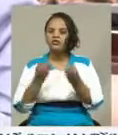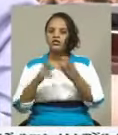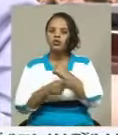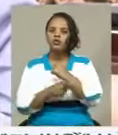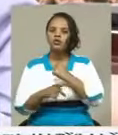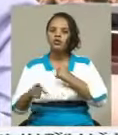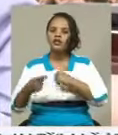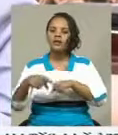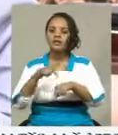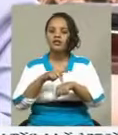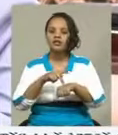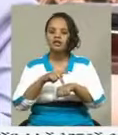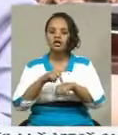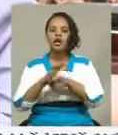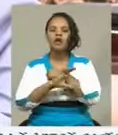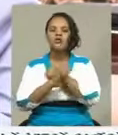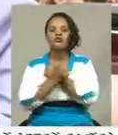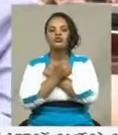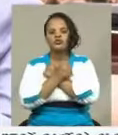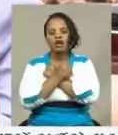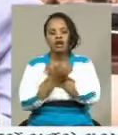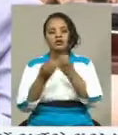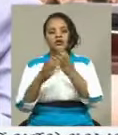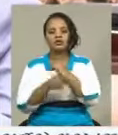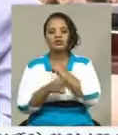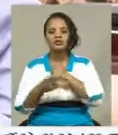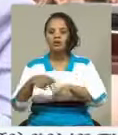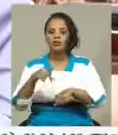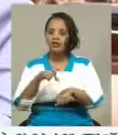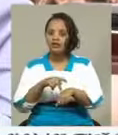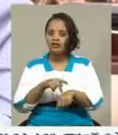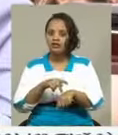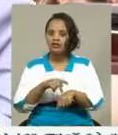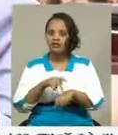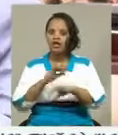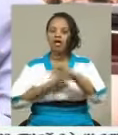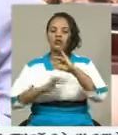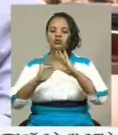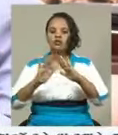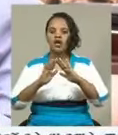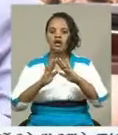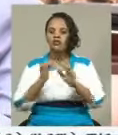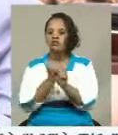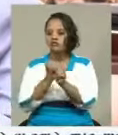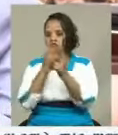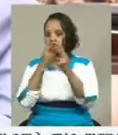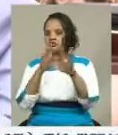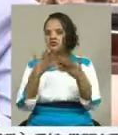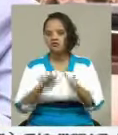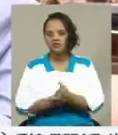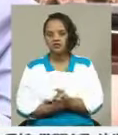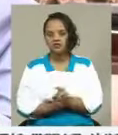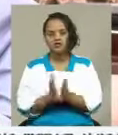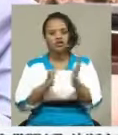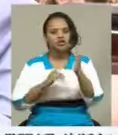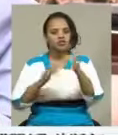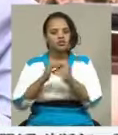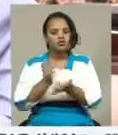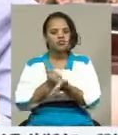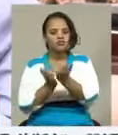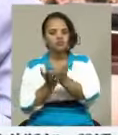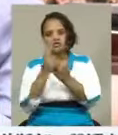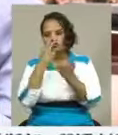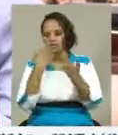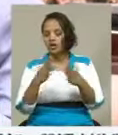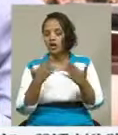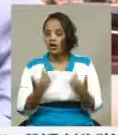ፓርቲ አገሩን ይወዳል። አብዛኛው የፖለቲካ ፓርቲ በህልውና ዘመቻውም ታይቷል፣ በተቸገሩትን በመረዳዳትም